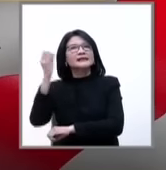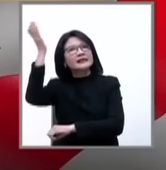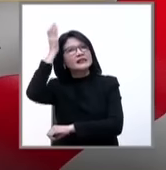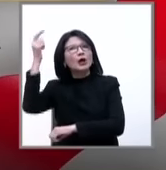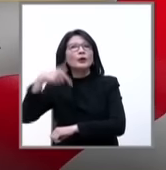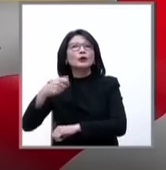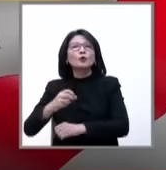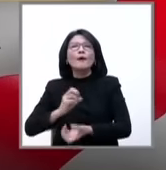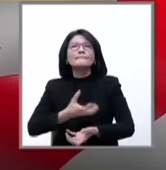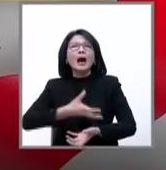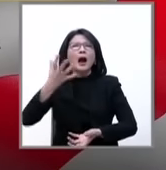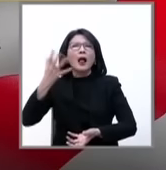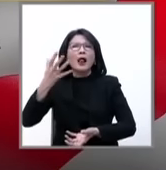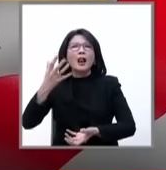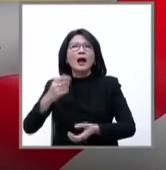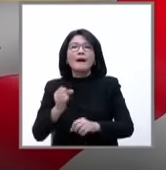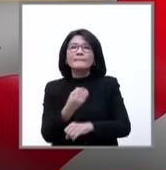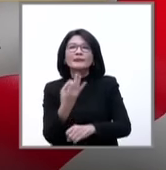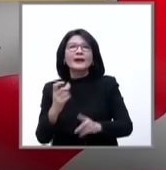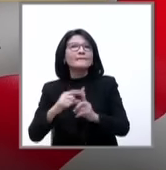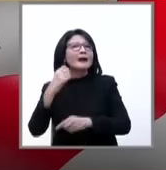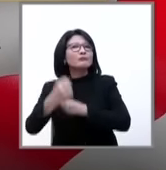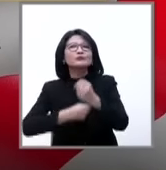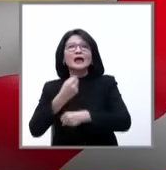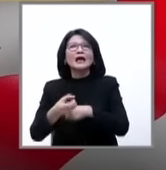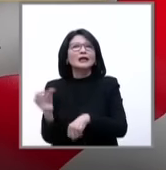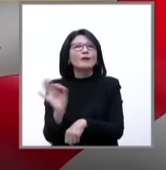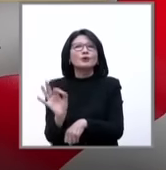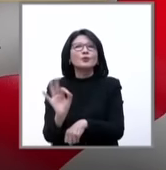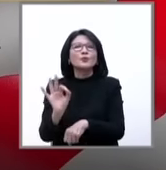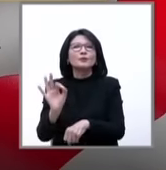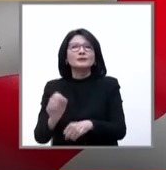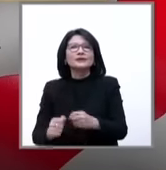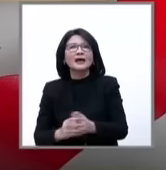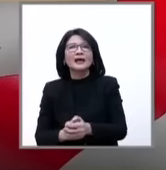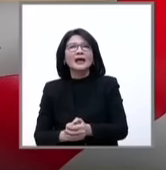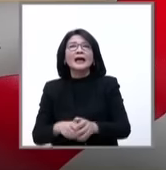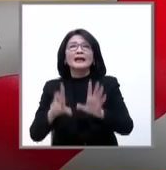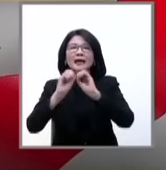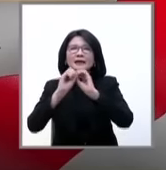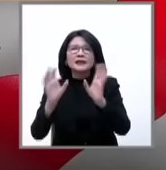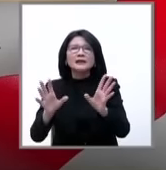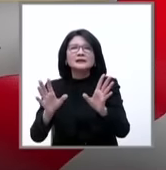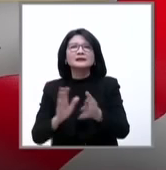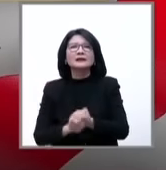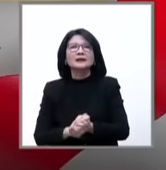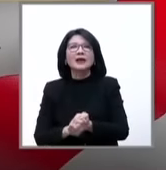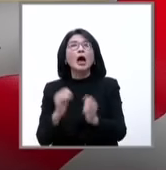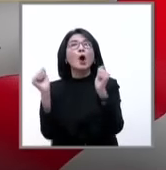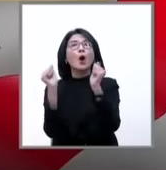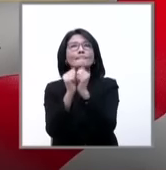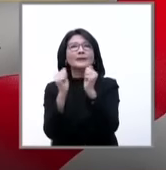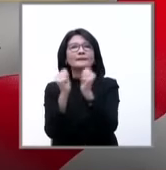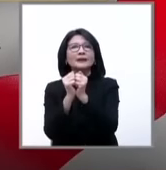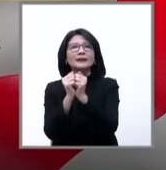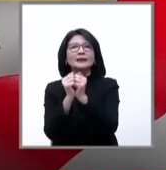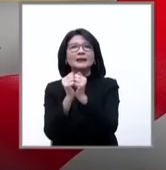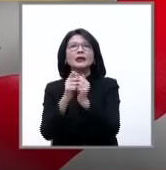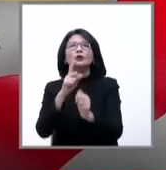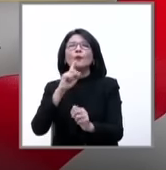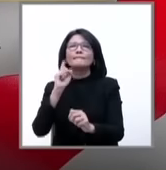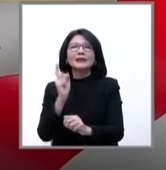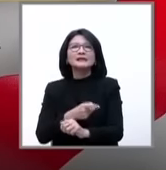tradisi kepemimpinan abad 21 ini sudah bergeser dari tradisi yang semula di masa lalu mengandalkan pada